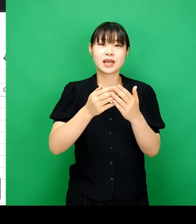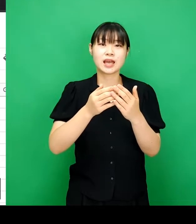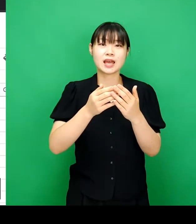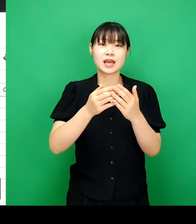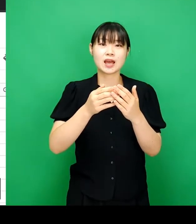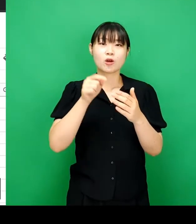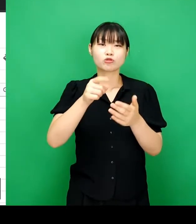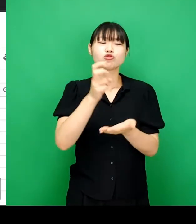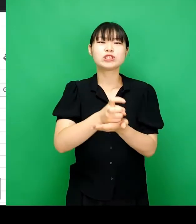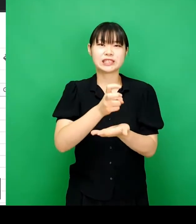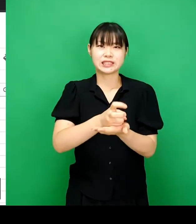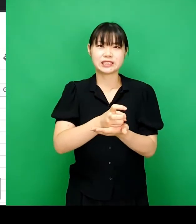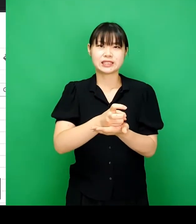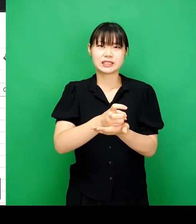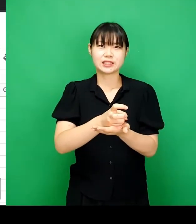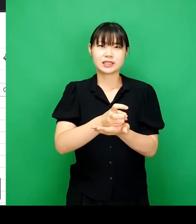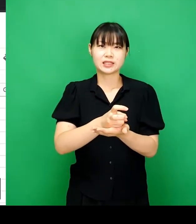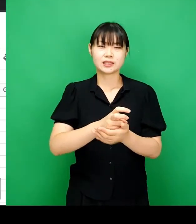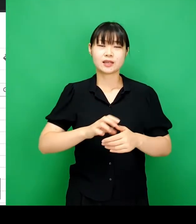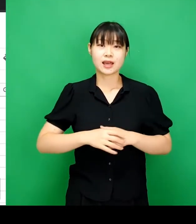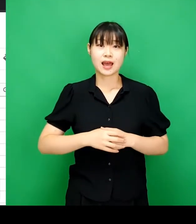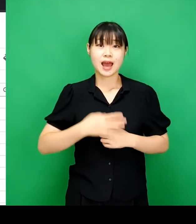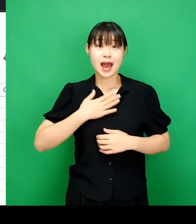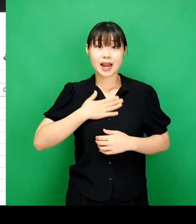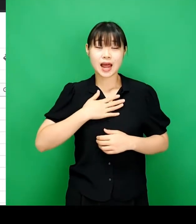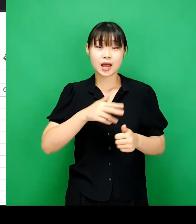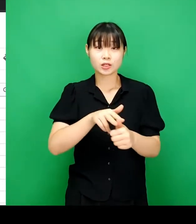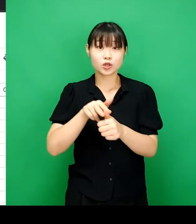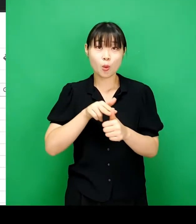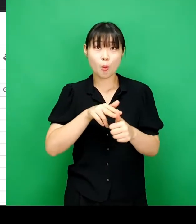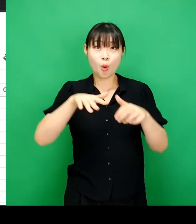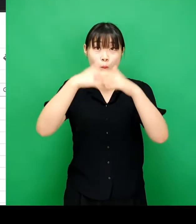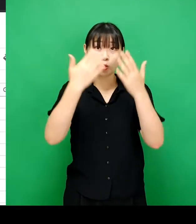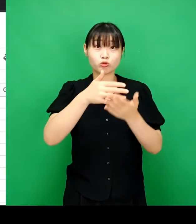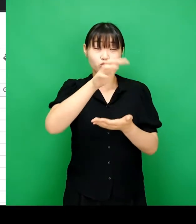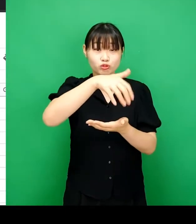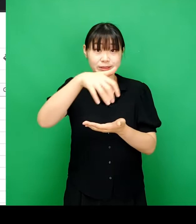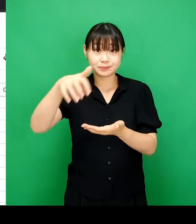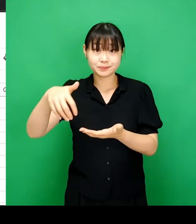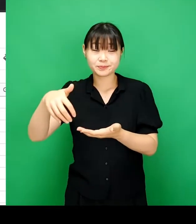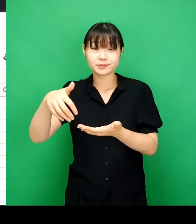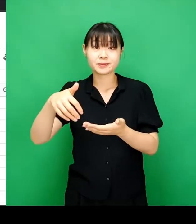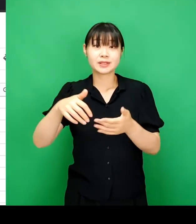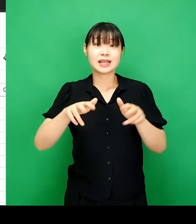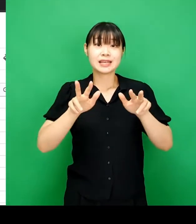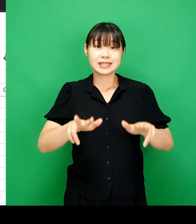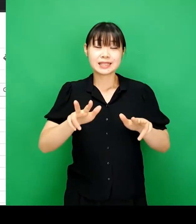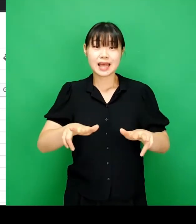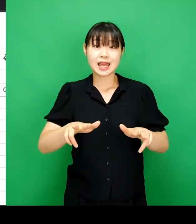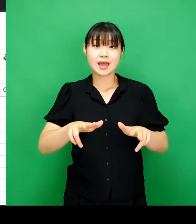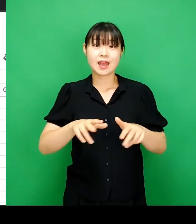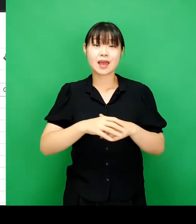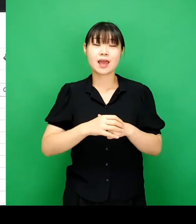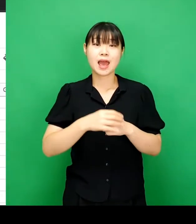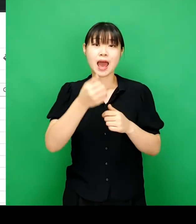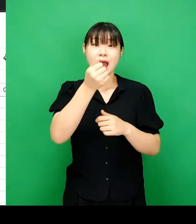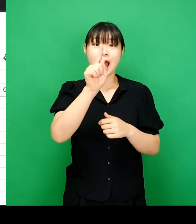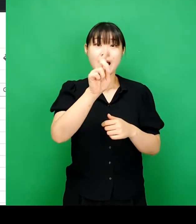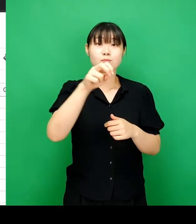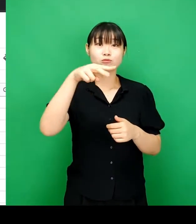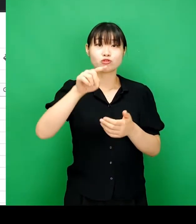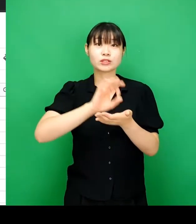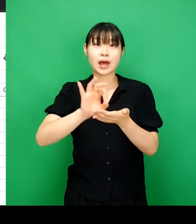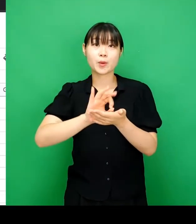콘텐츠를 지정한다는 XML 규칙입니다. 알아야 할 정보를 모두 수집했으니 이제